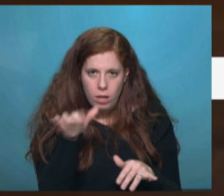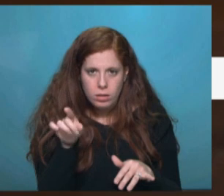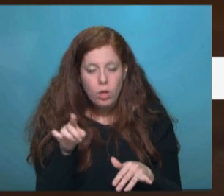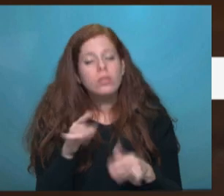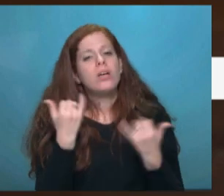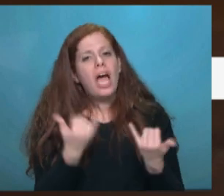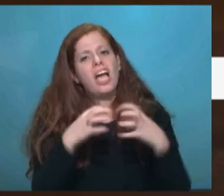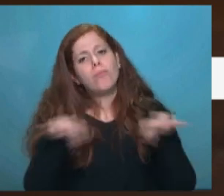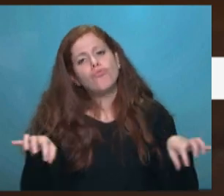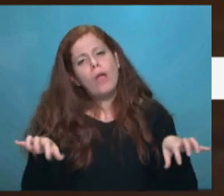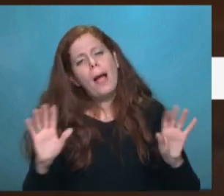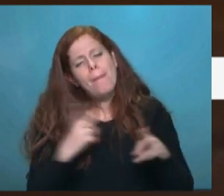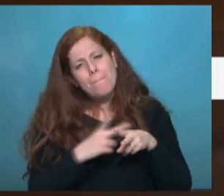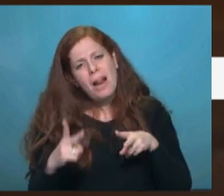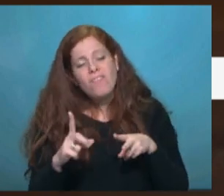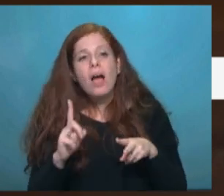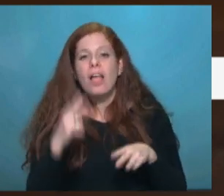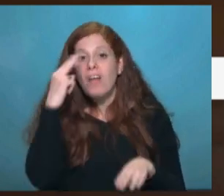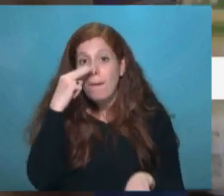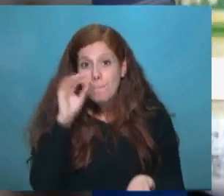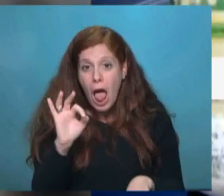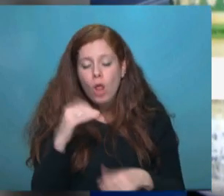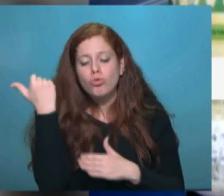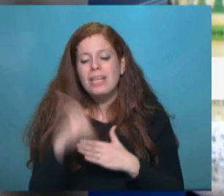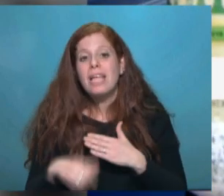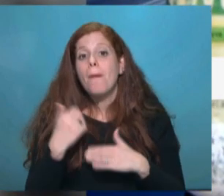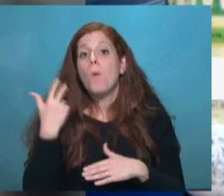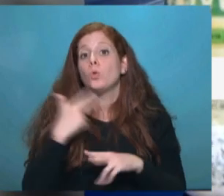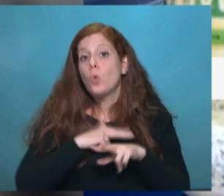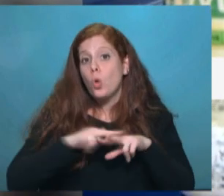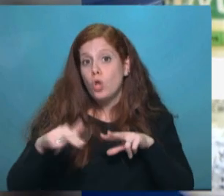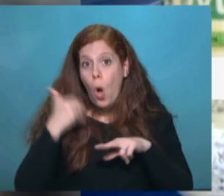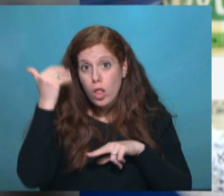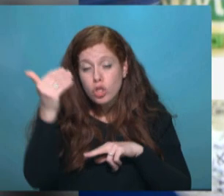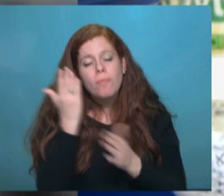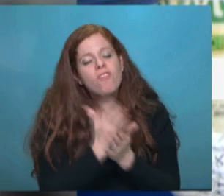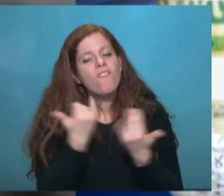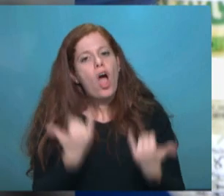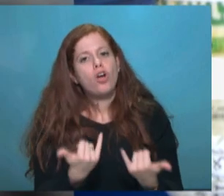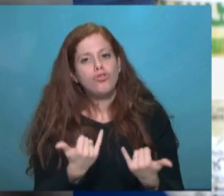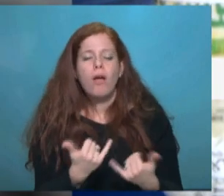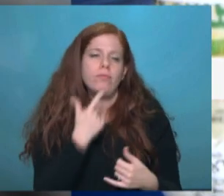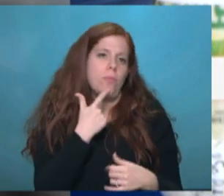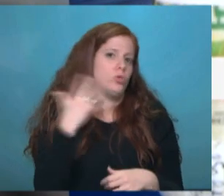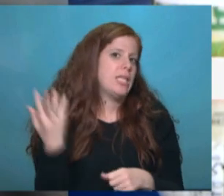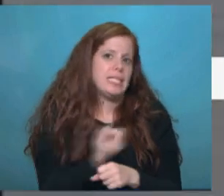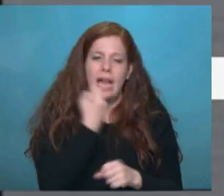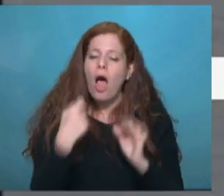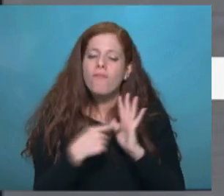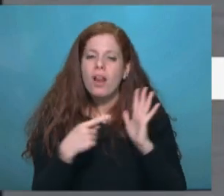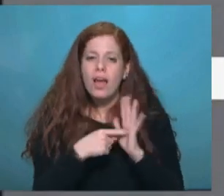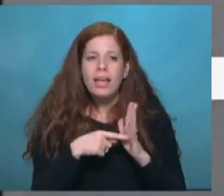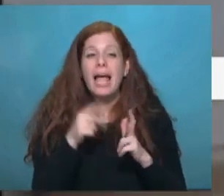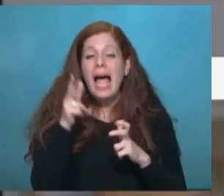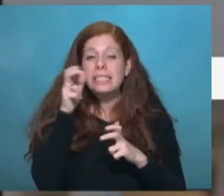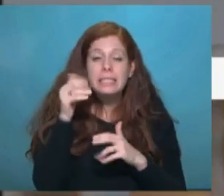אגפים בלבד, אבל הפיילוט שלה צפוי להסתיים בעוד כשלושה חודשים, וכבר עכשיו היא מוכתרת כהצלחה, ולכן הצפי